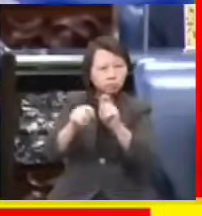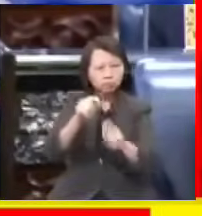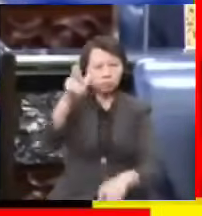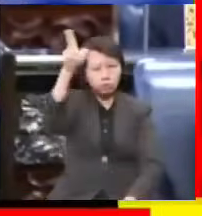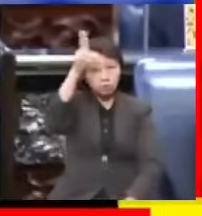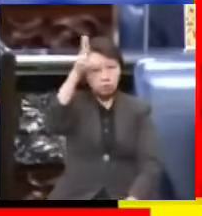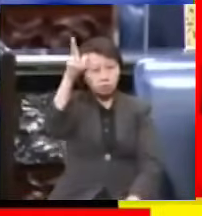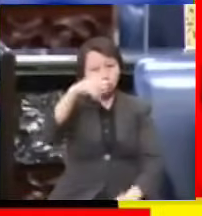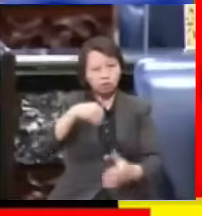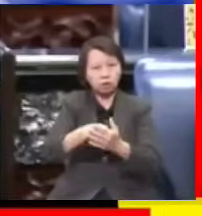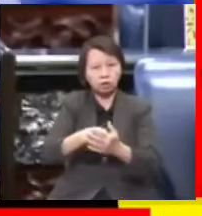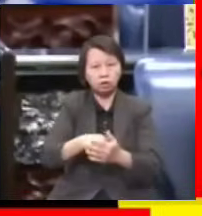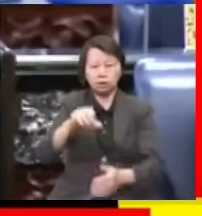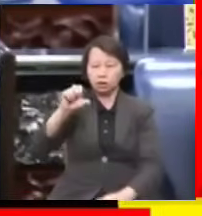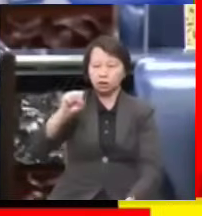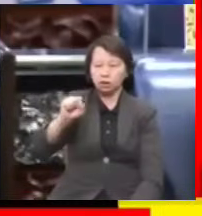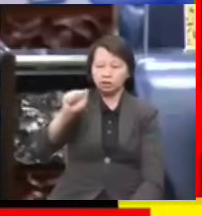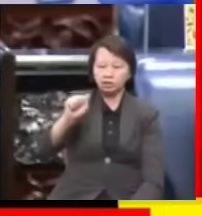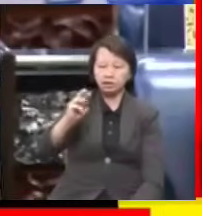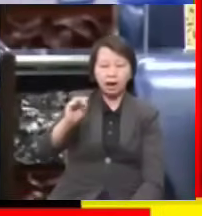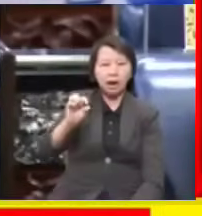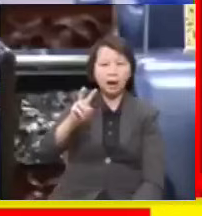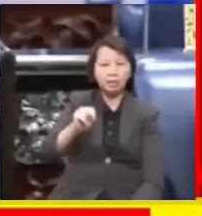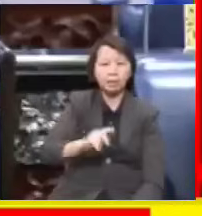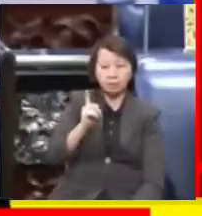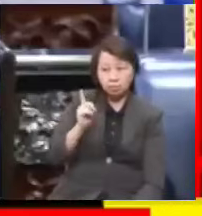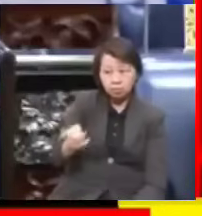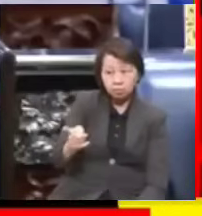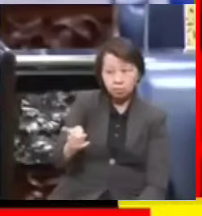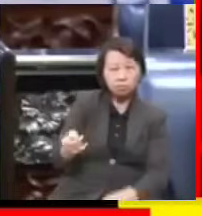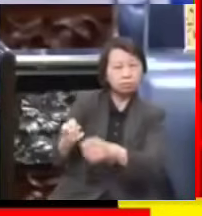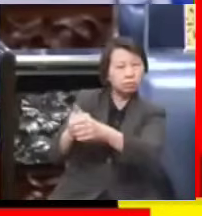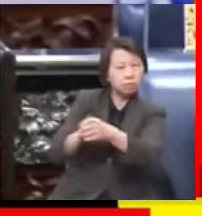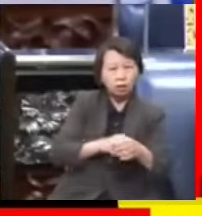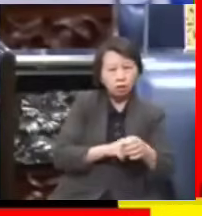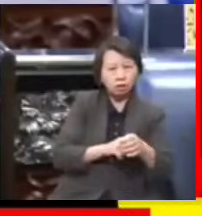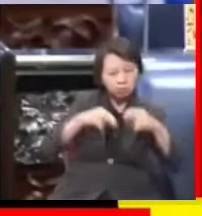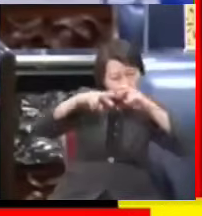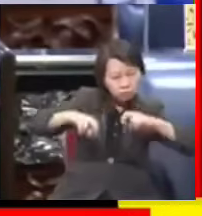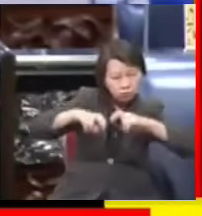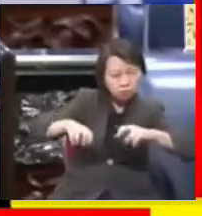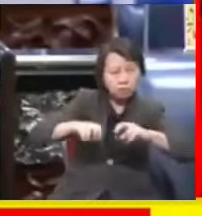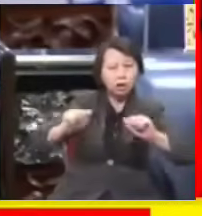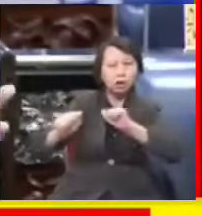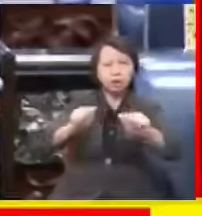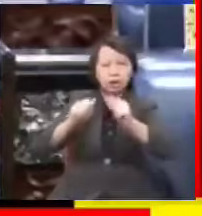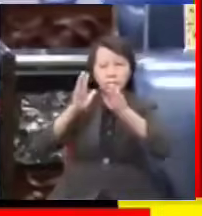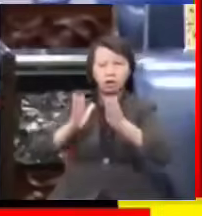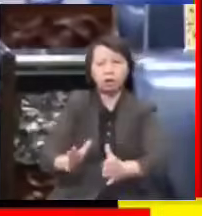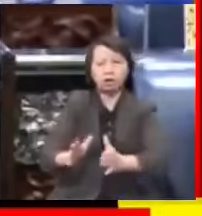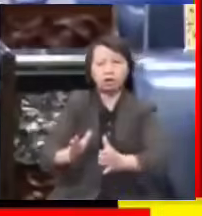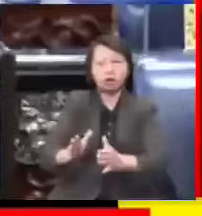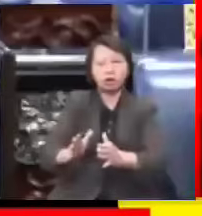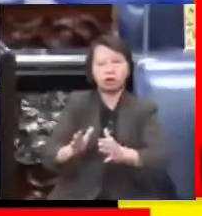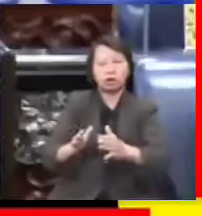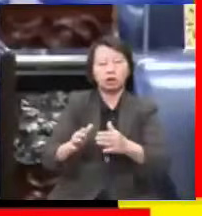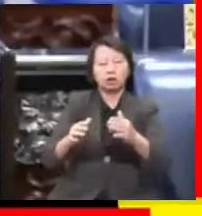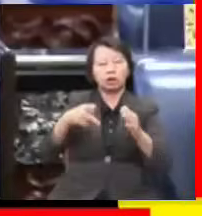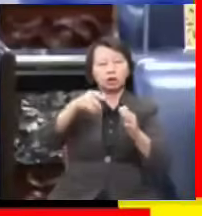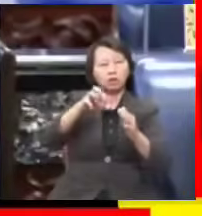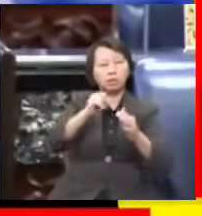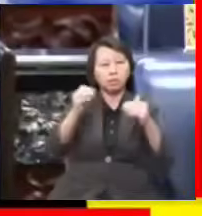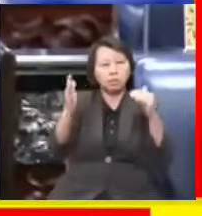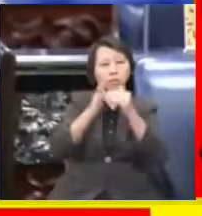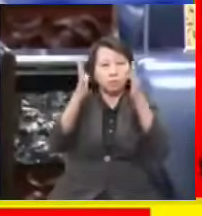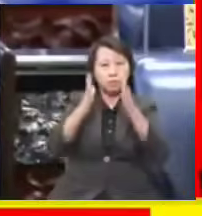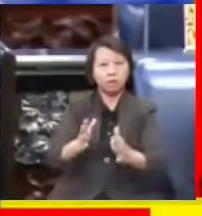kerajaan dalam menyaman Bloomberg. Bahkan yang diheret kepada siasatan ialah aktivis pro pembangkang,